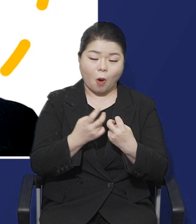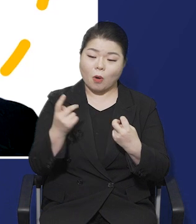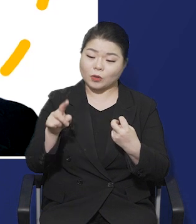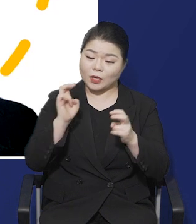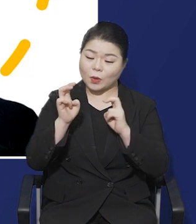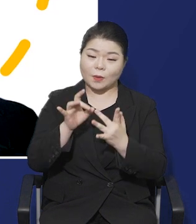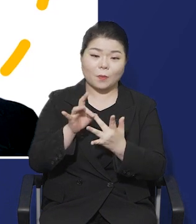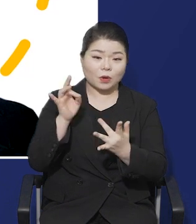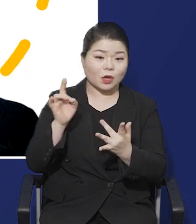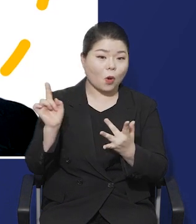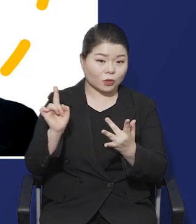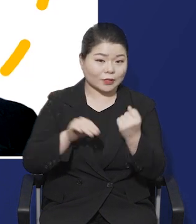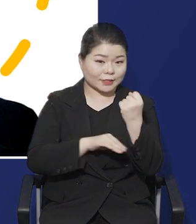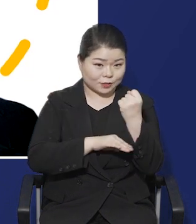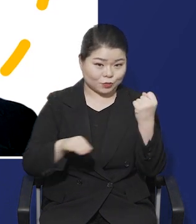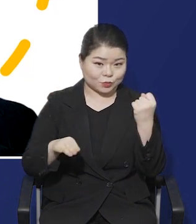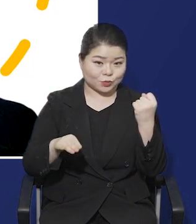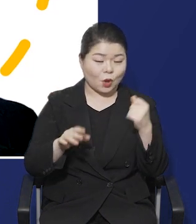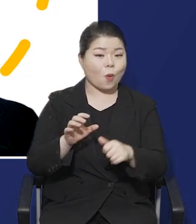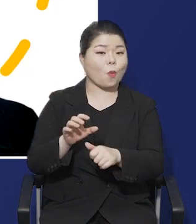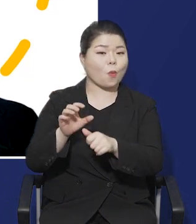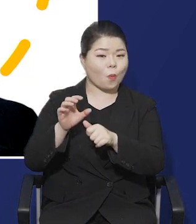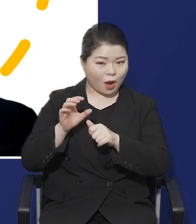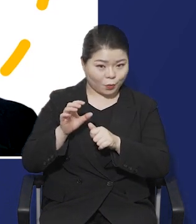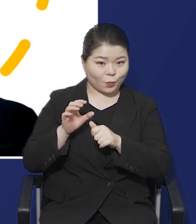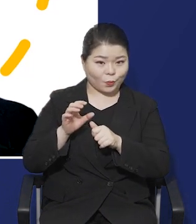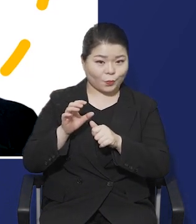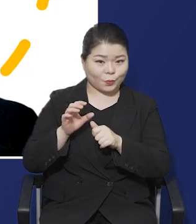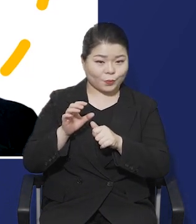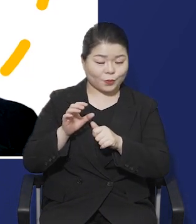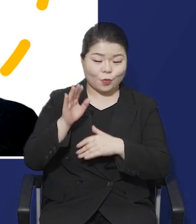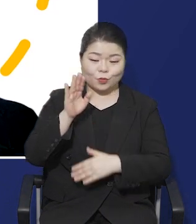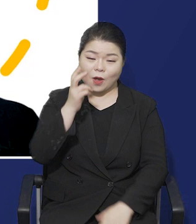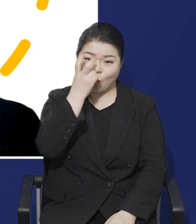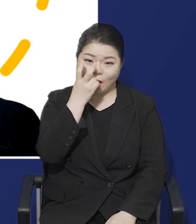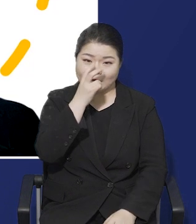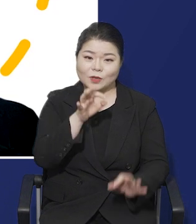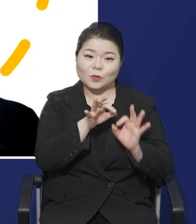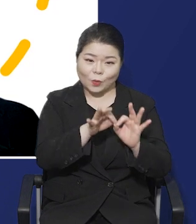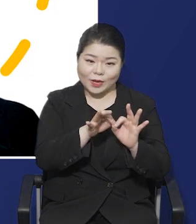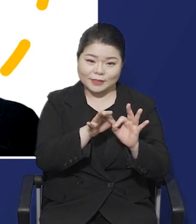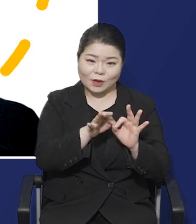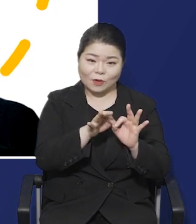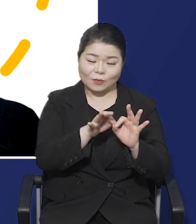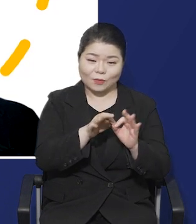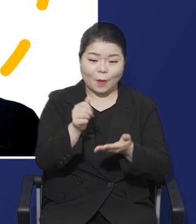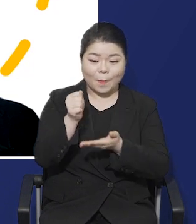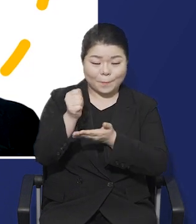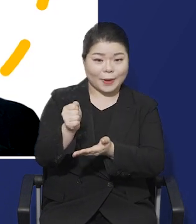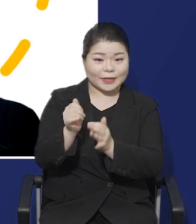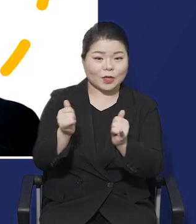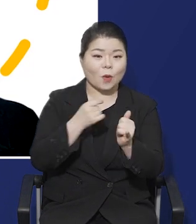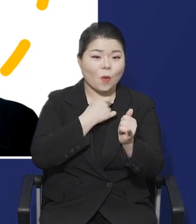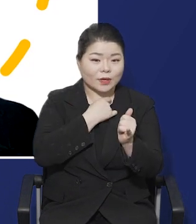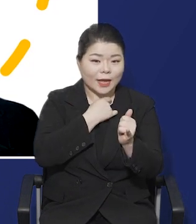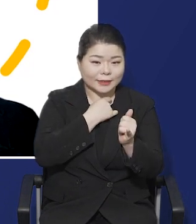선정하고 어떻게 활동하고 사후 관리를 통해서 바이어의 어떤 그 리드